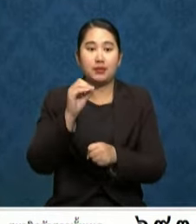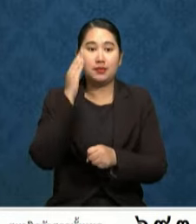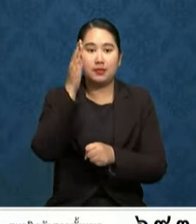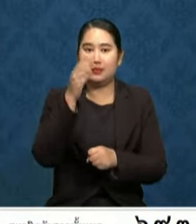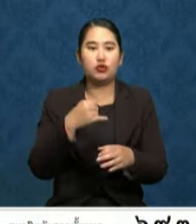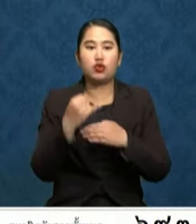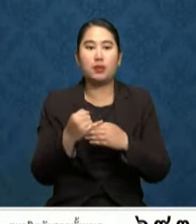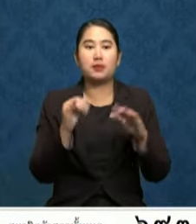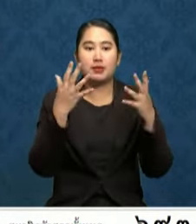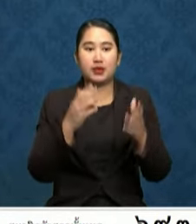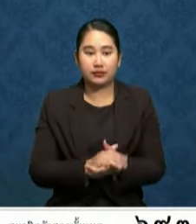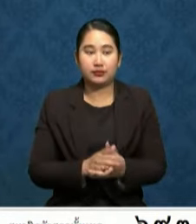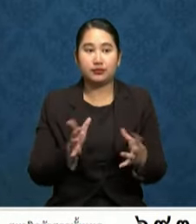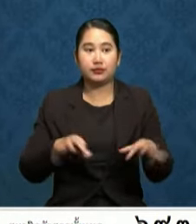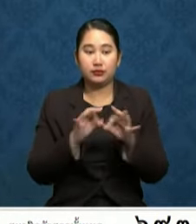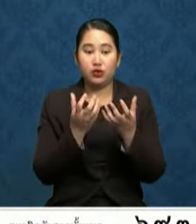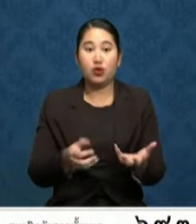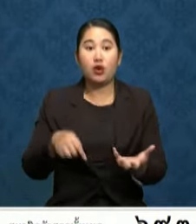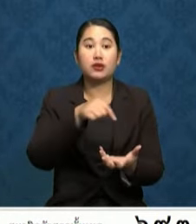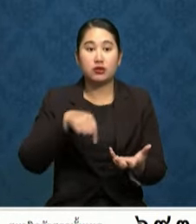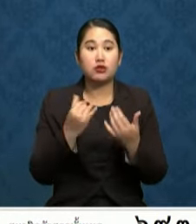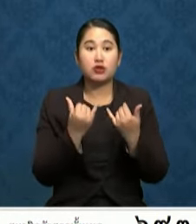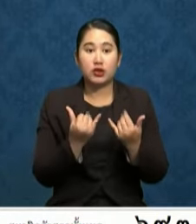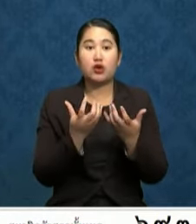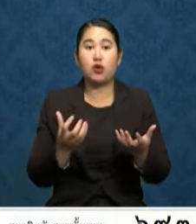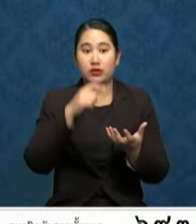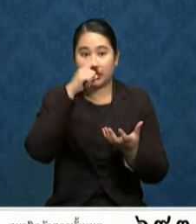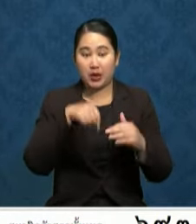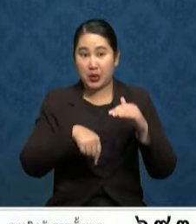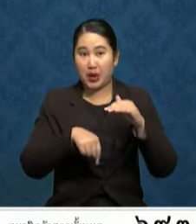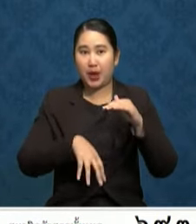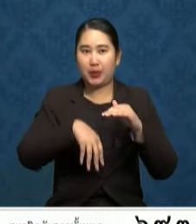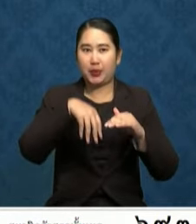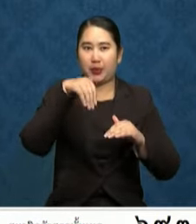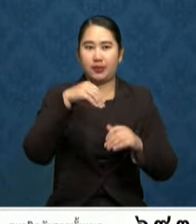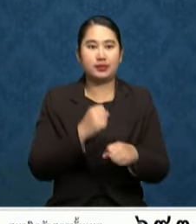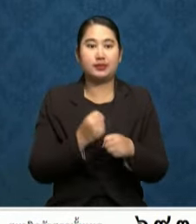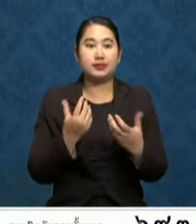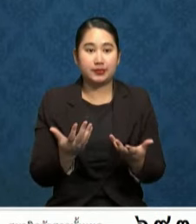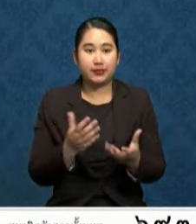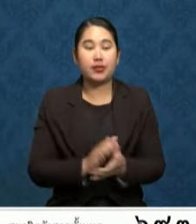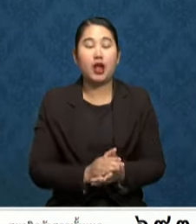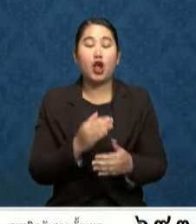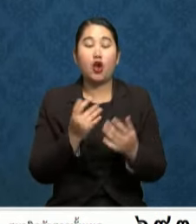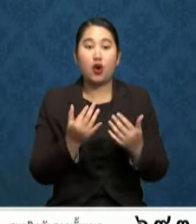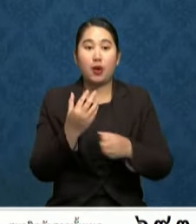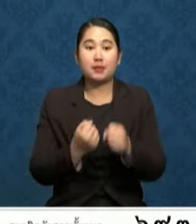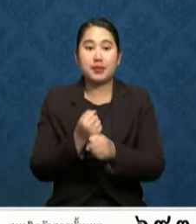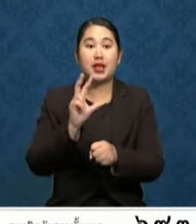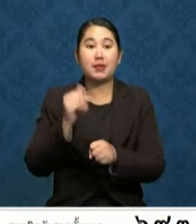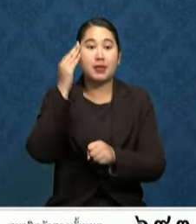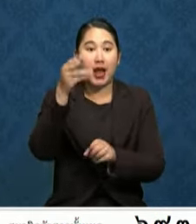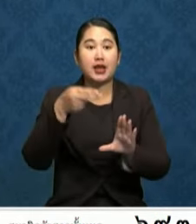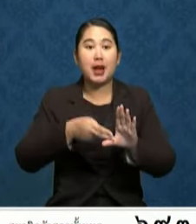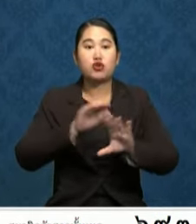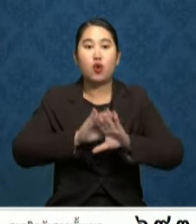แต่สิ่งที่จะต้องจบก็คือว่ารของที่มีมีทรัพยากรที่อยู่ข้างล่างจะนำขึ้นมาใช้อย่างไรเพราะถ้าอีก30ปีเ้าเลือกใช้น้ำมัน